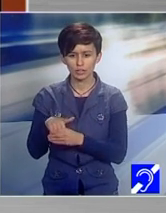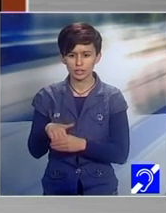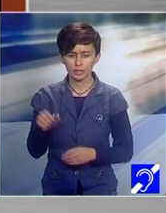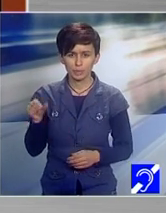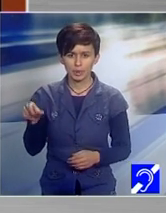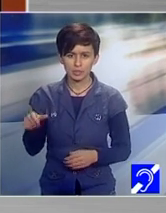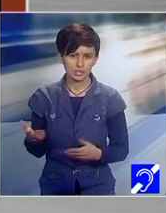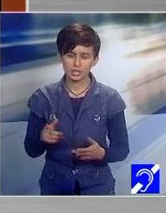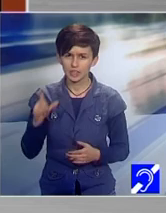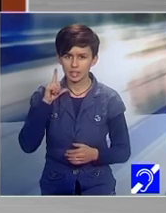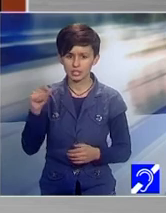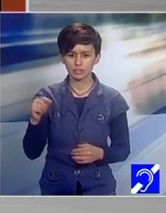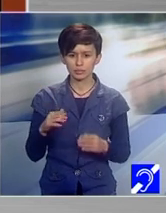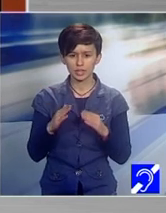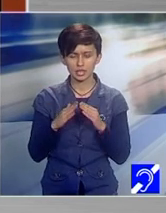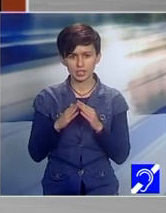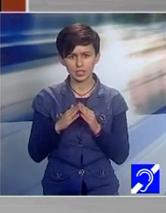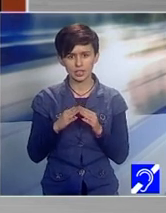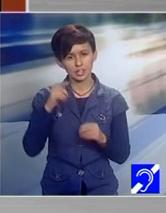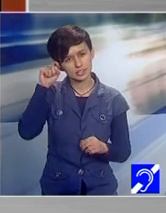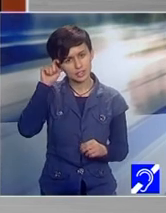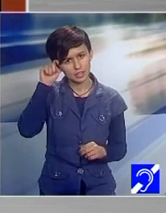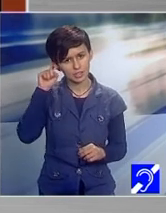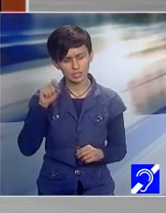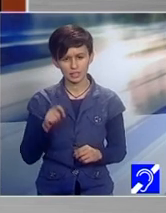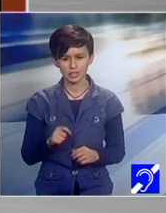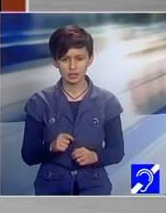acasă își fac iluzia că